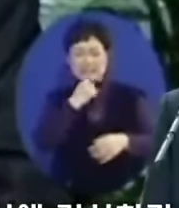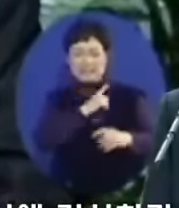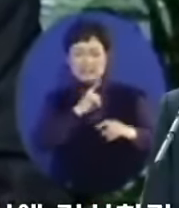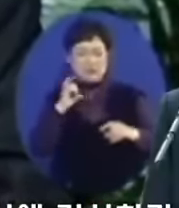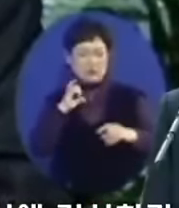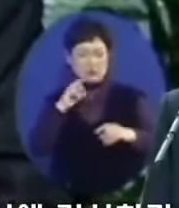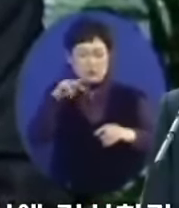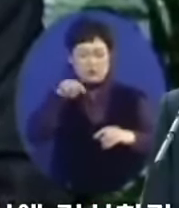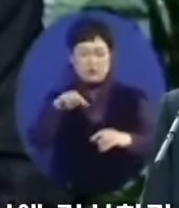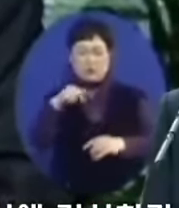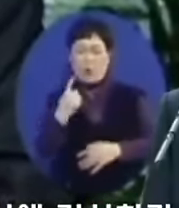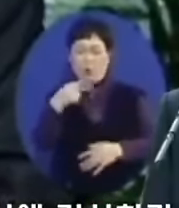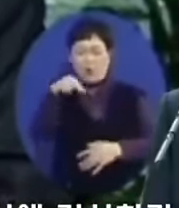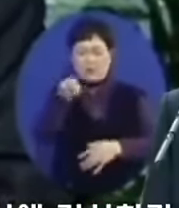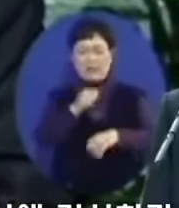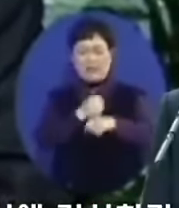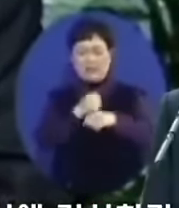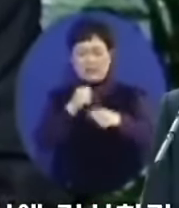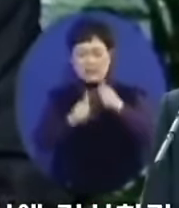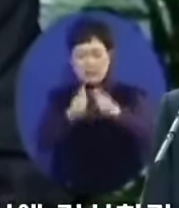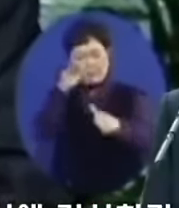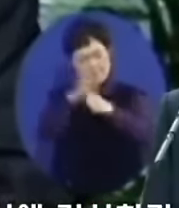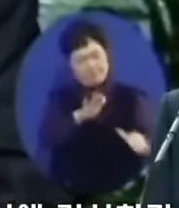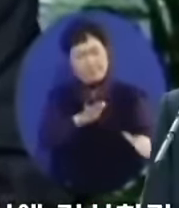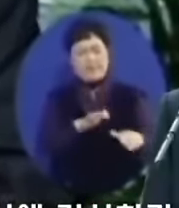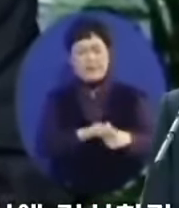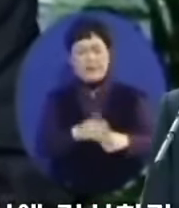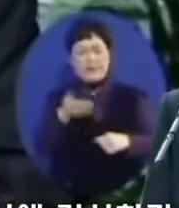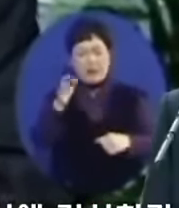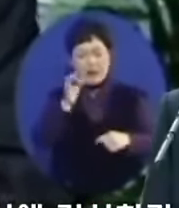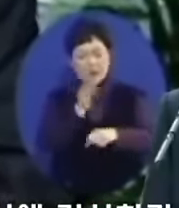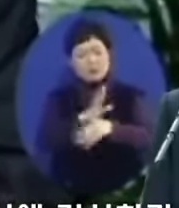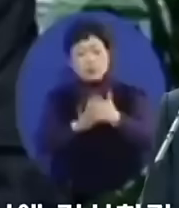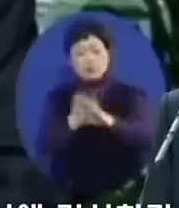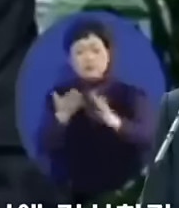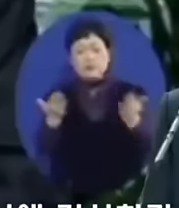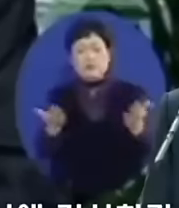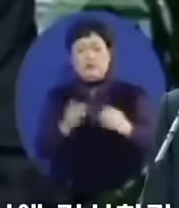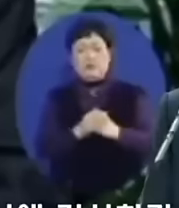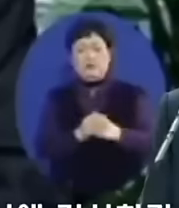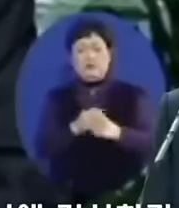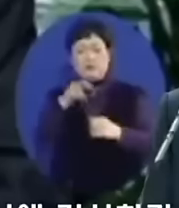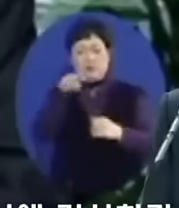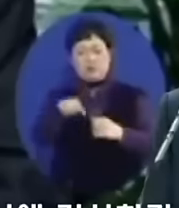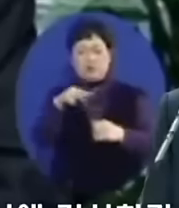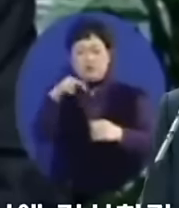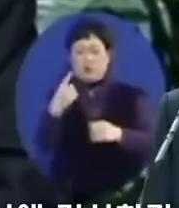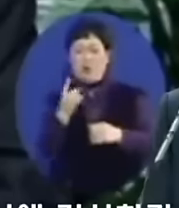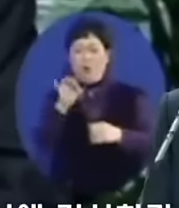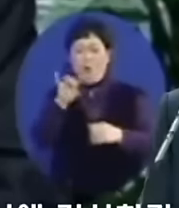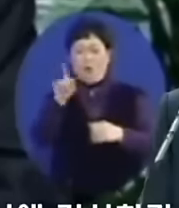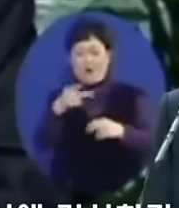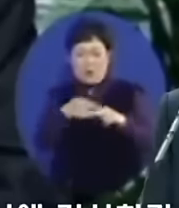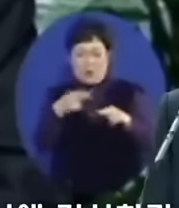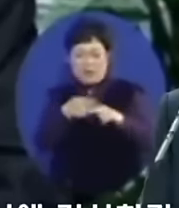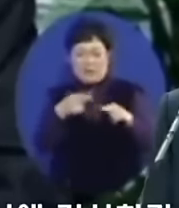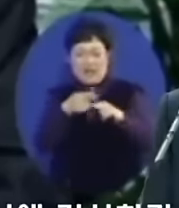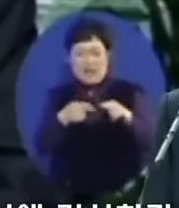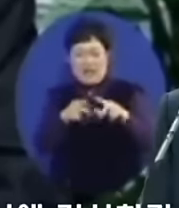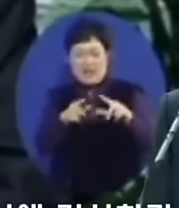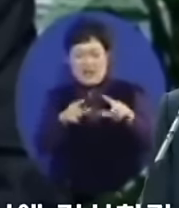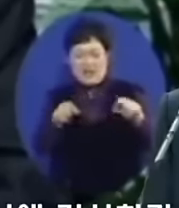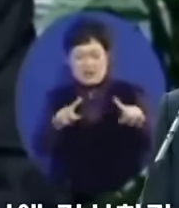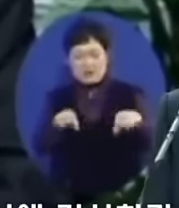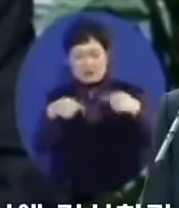여러 응시를 했으나 낙제를 하고 말았었습니다. 그래서 할 수 없이 수도사 대신에 수도원의 요리사로 들어갔습니다. 그는